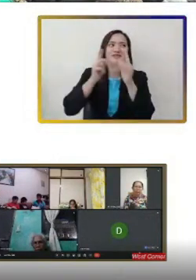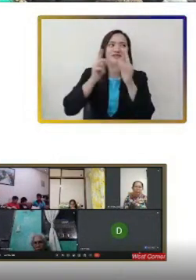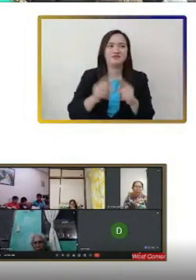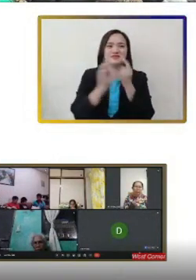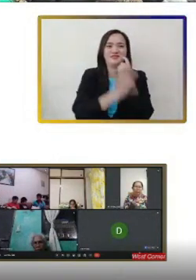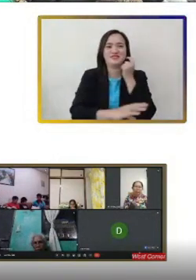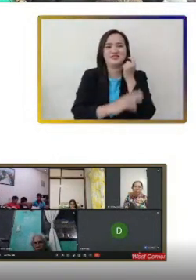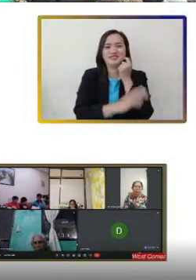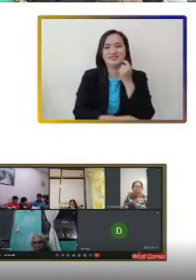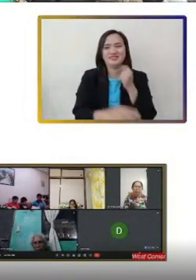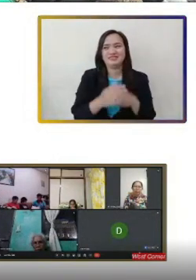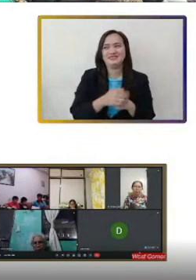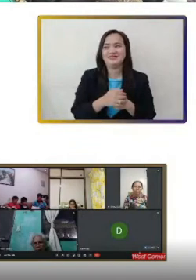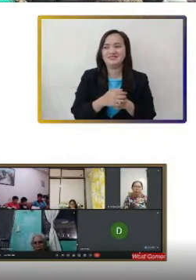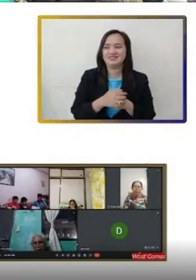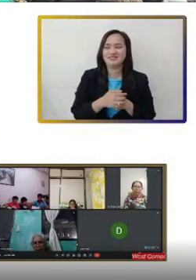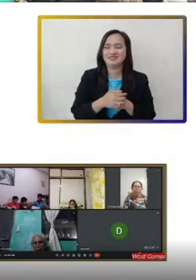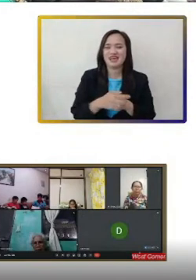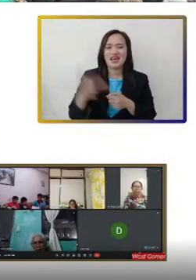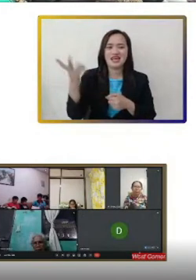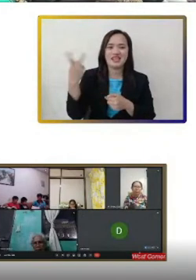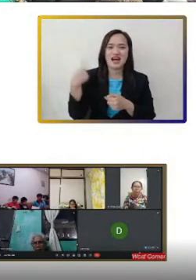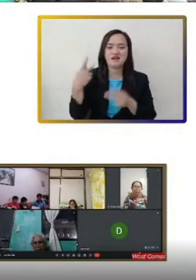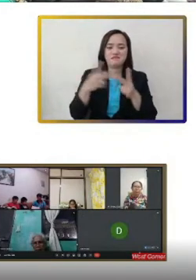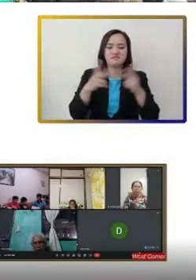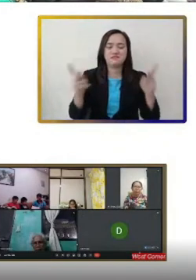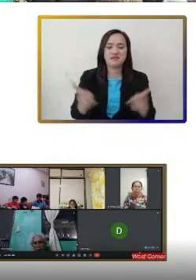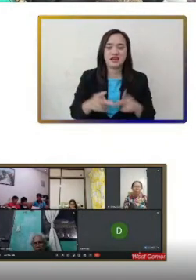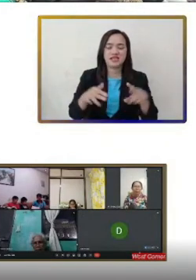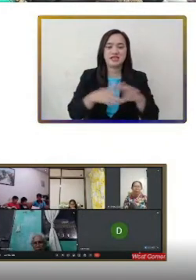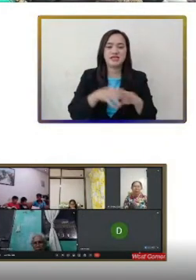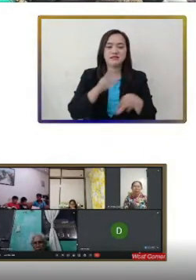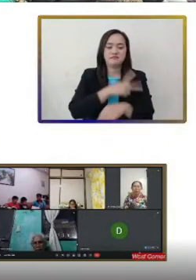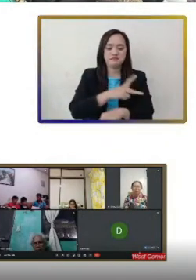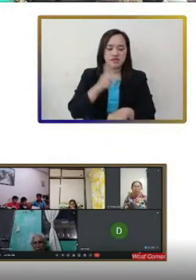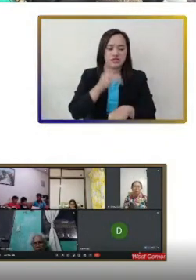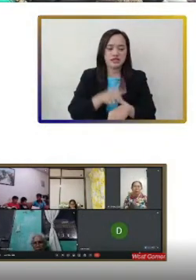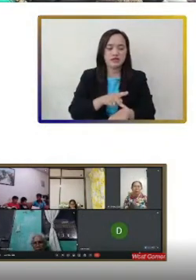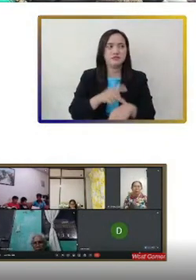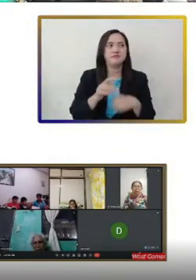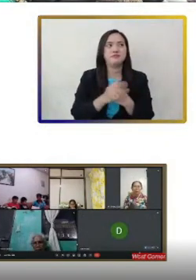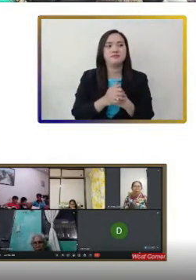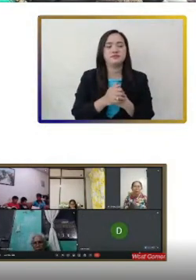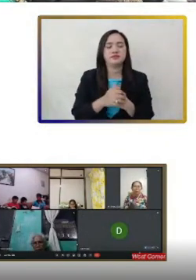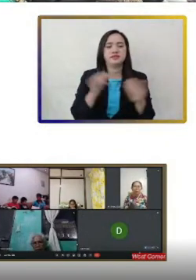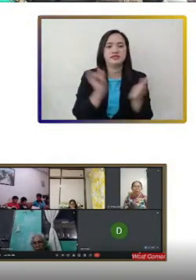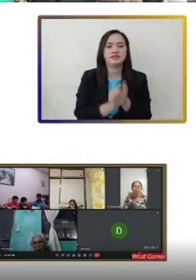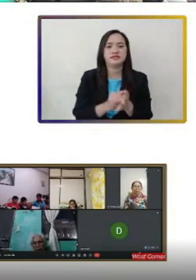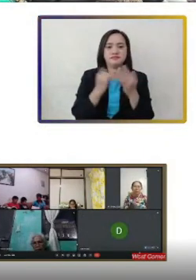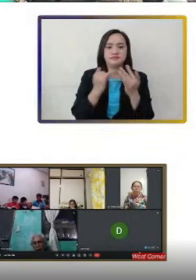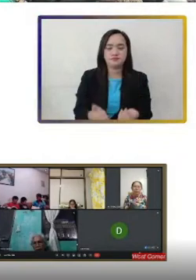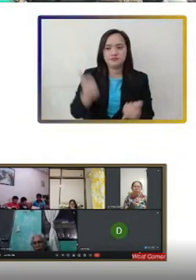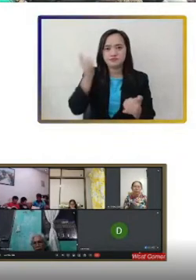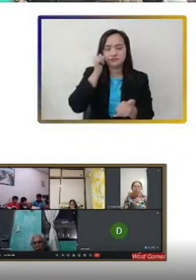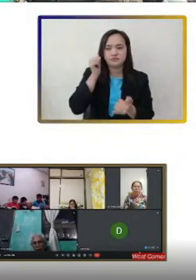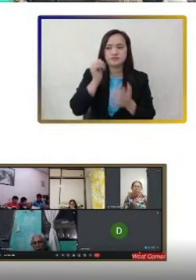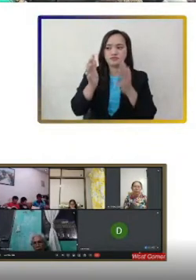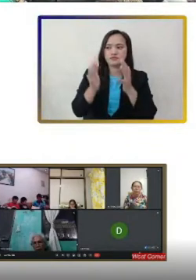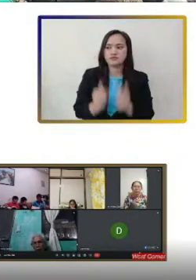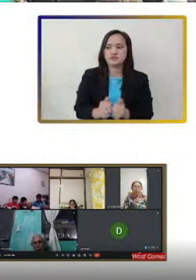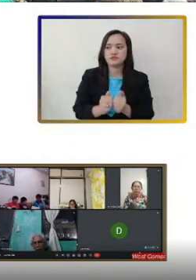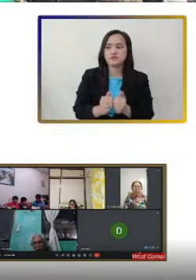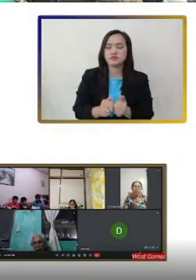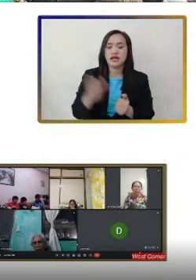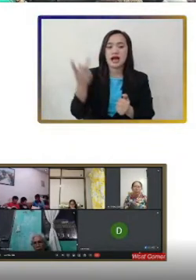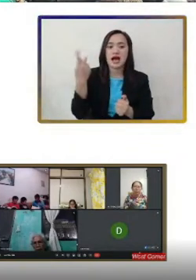mga bayan sa Pilipinas na tumatangkilik po nito. Kaya ang plano ko ay mag-train na lamang